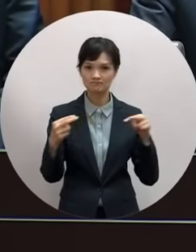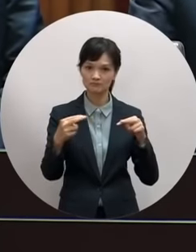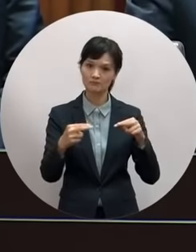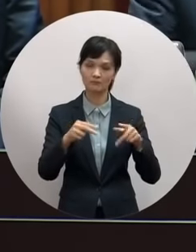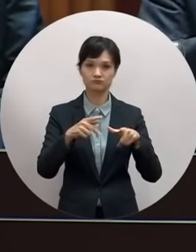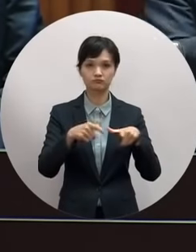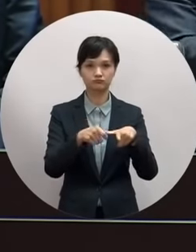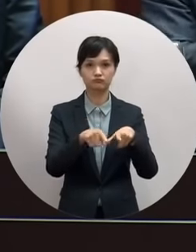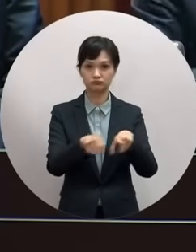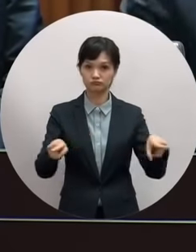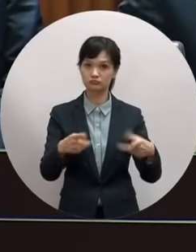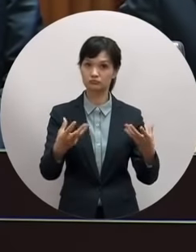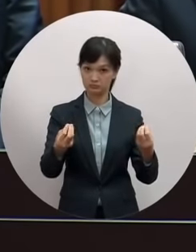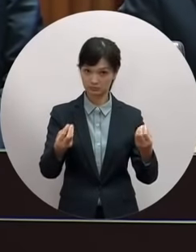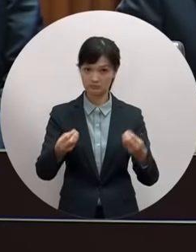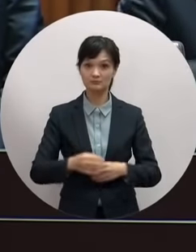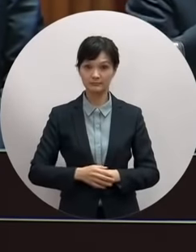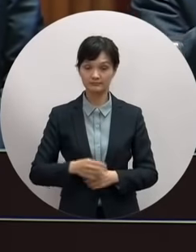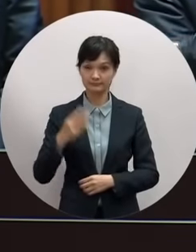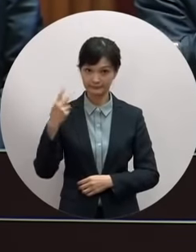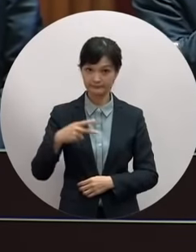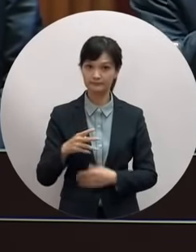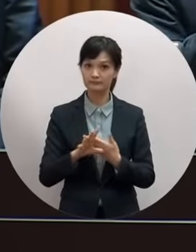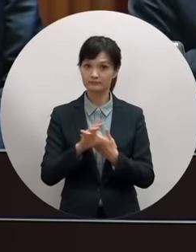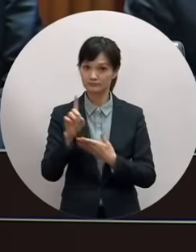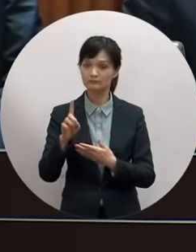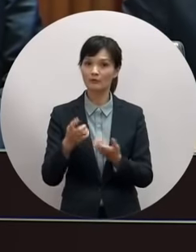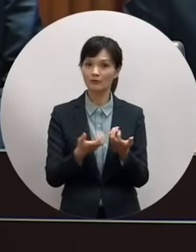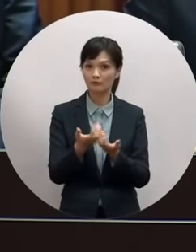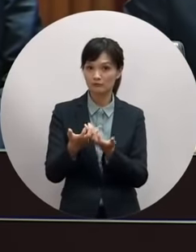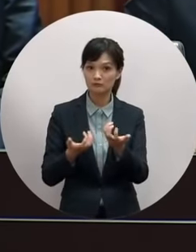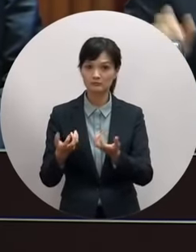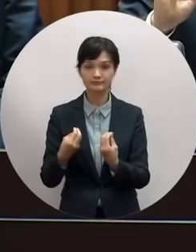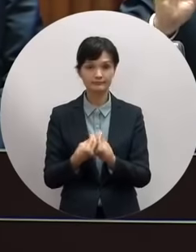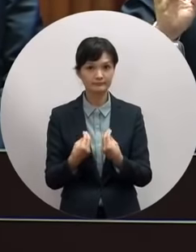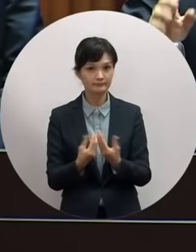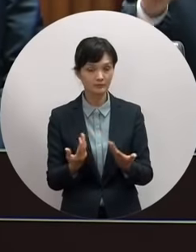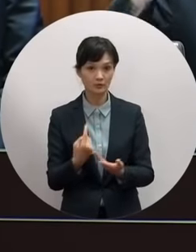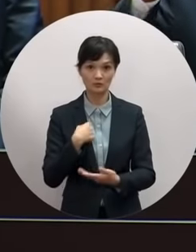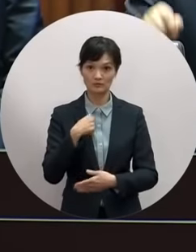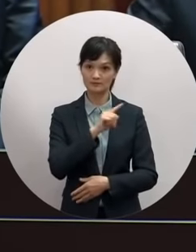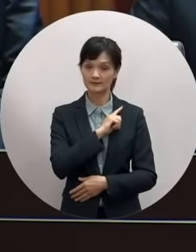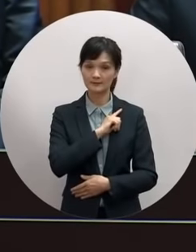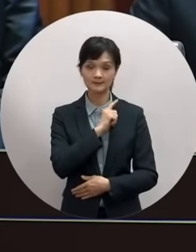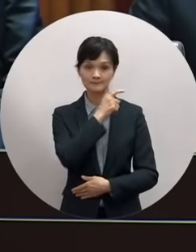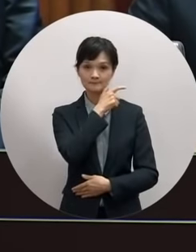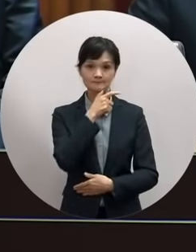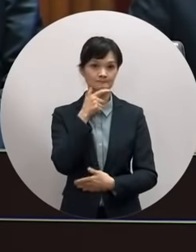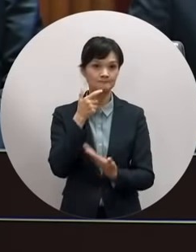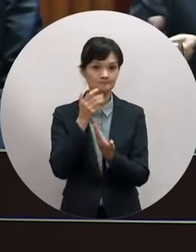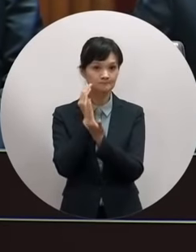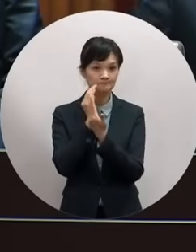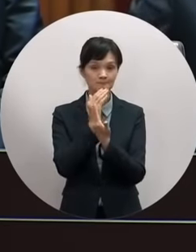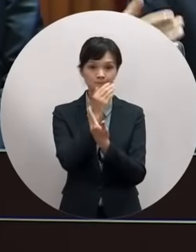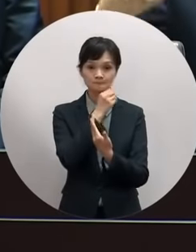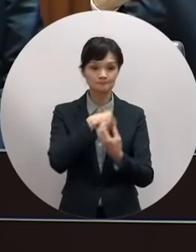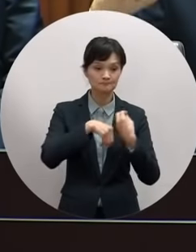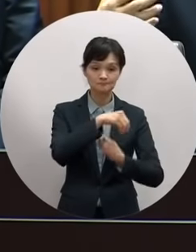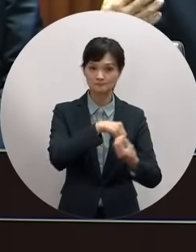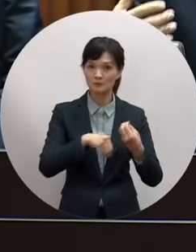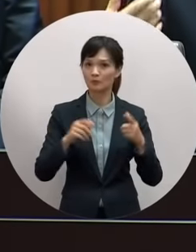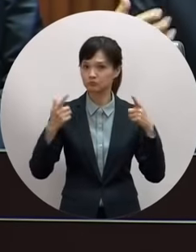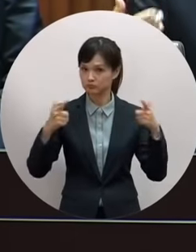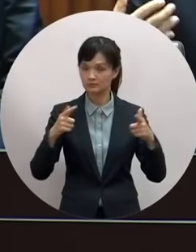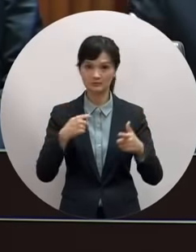另外一个这个分配，你刚才说这好像是院长私房钱，不是了，是责任钱呢，因为